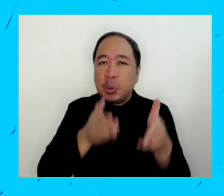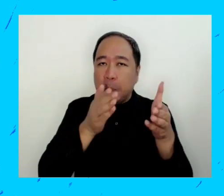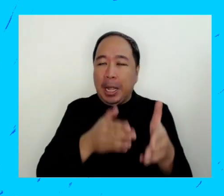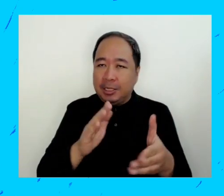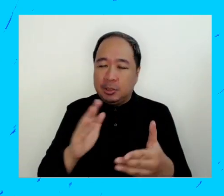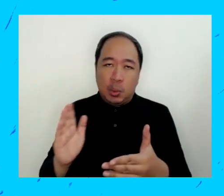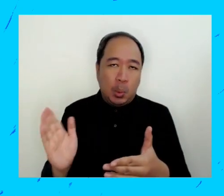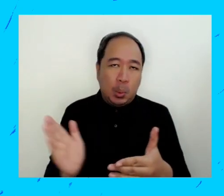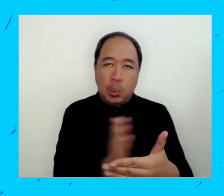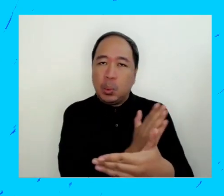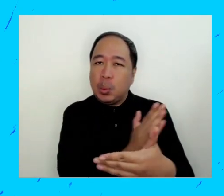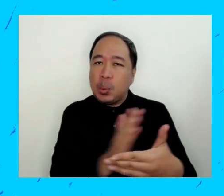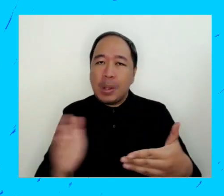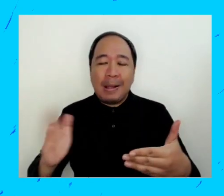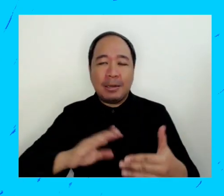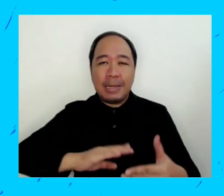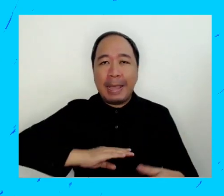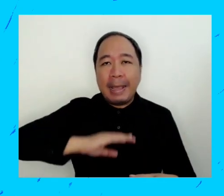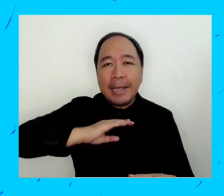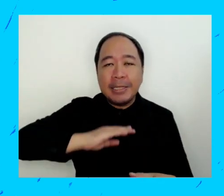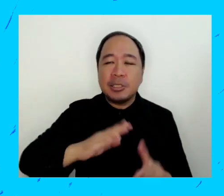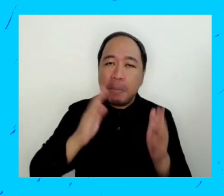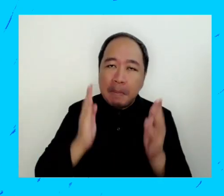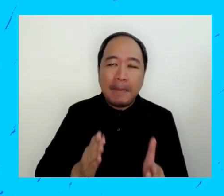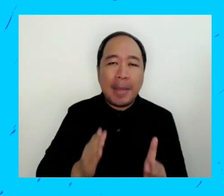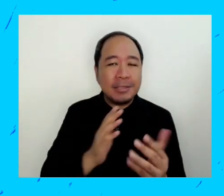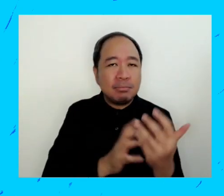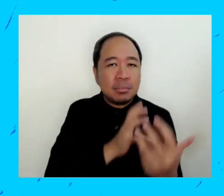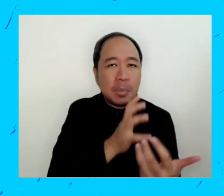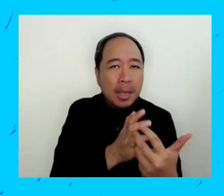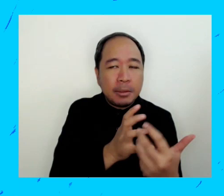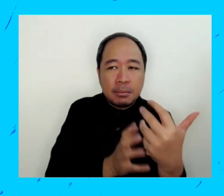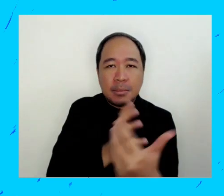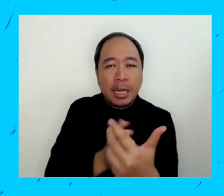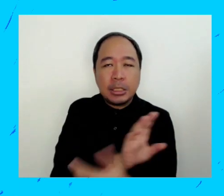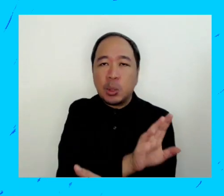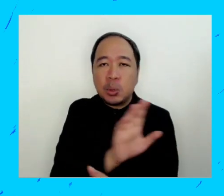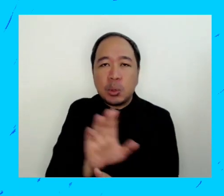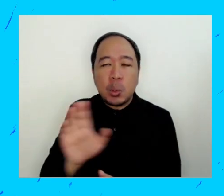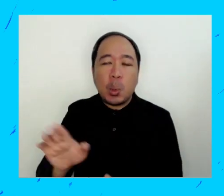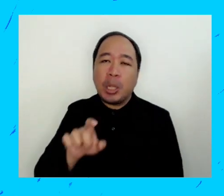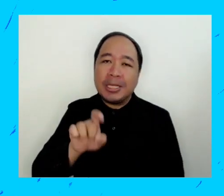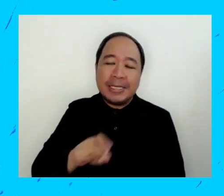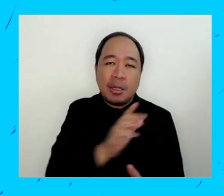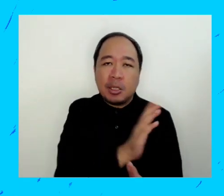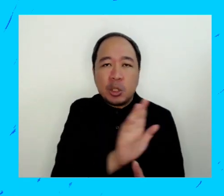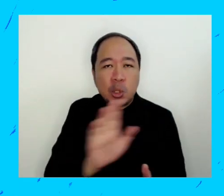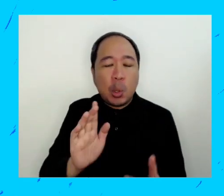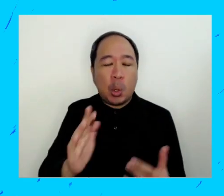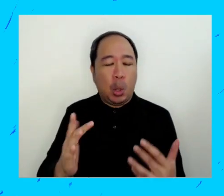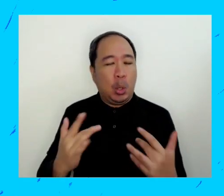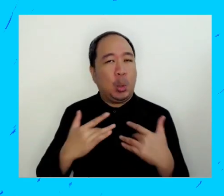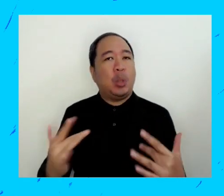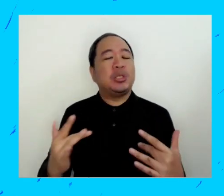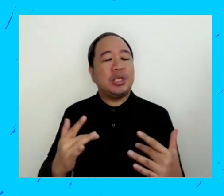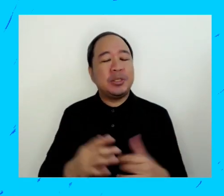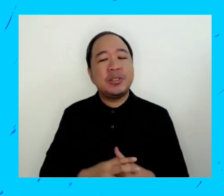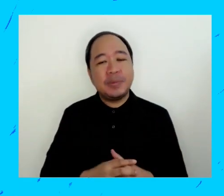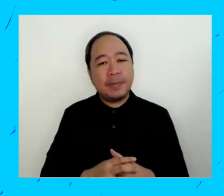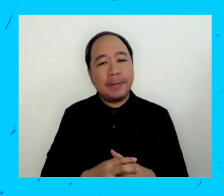l'éducation complète et toutes les tranches d'âge. Notre prochaine question.